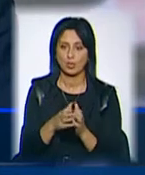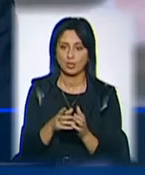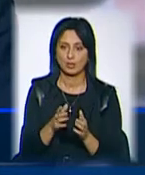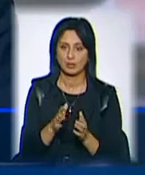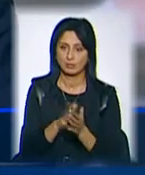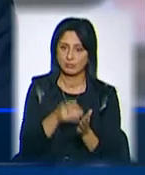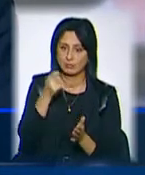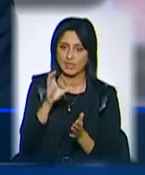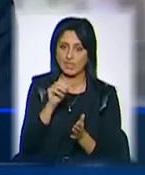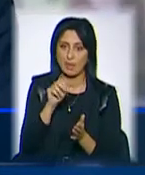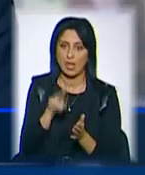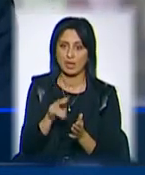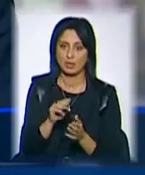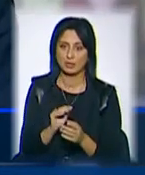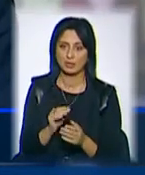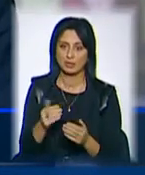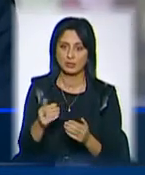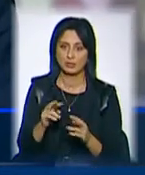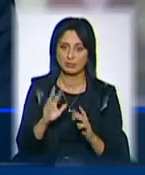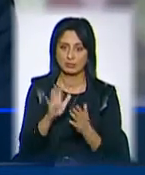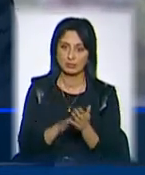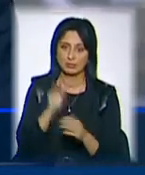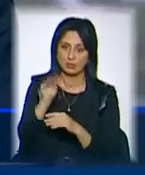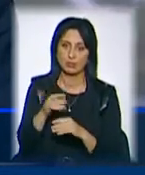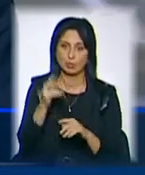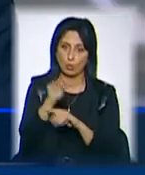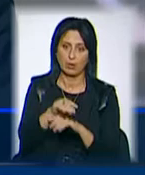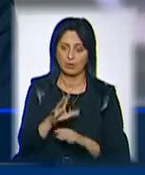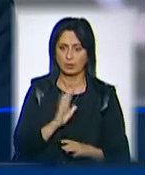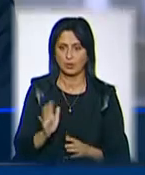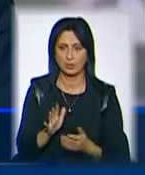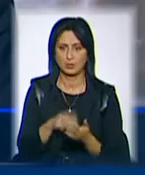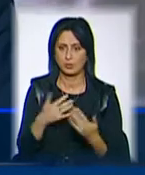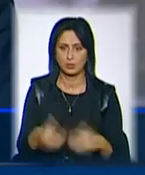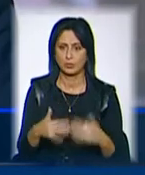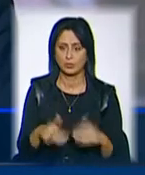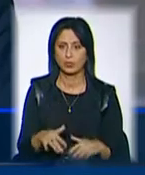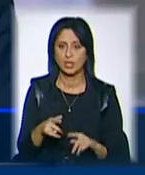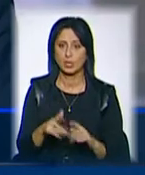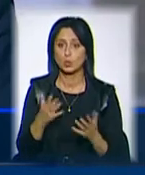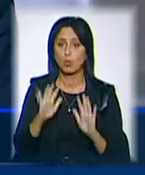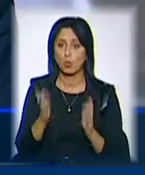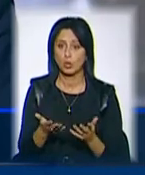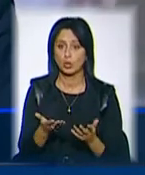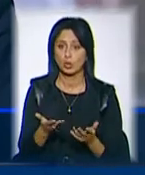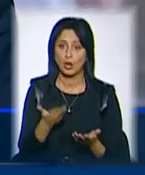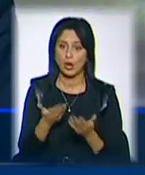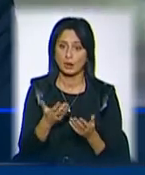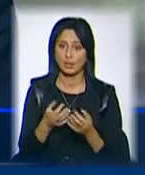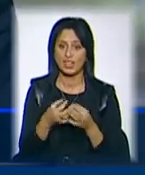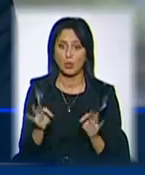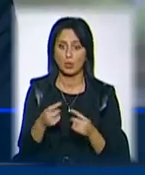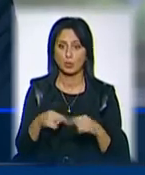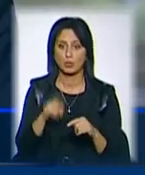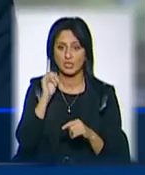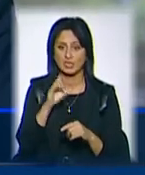მიმართა სემექს ტარიფების გადახედვის კუთხით. თუ ეს მოხდება, ალბათ დამოუკიდებელი